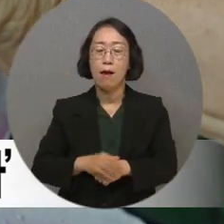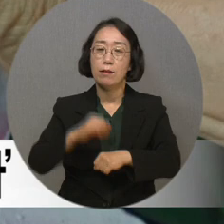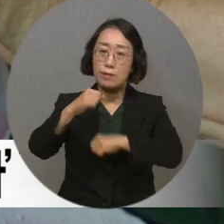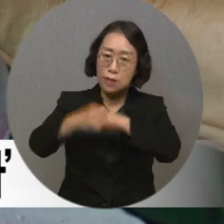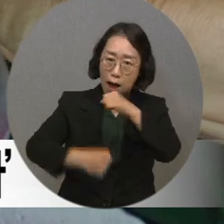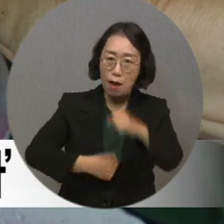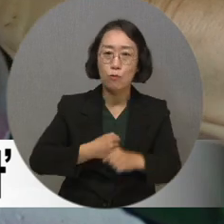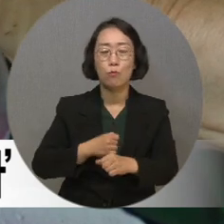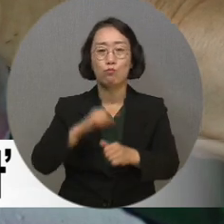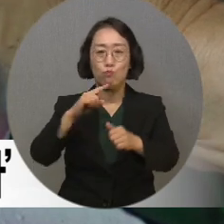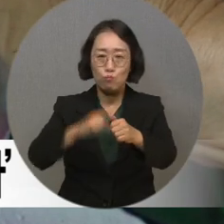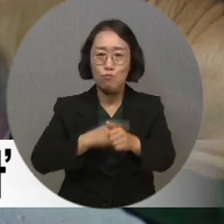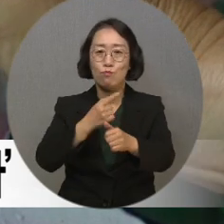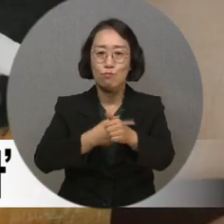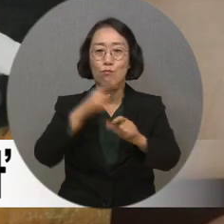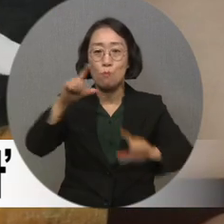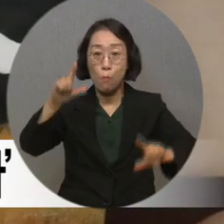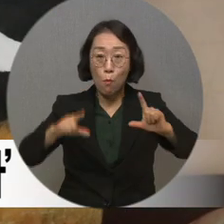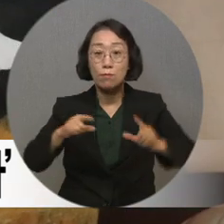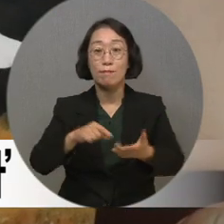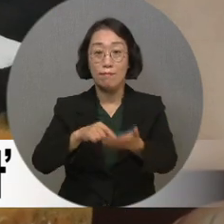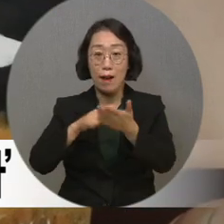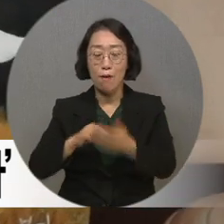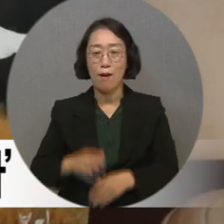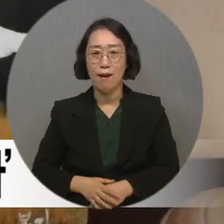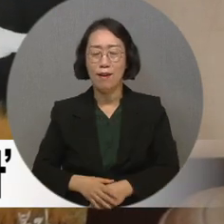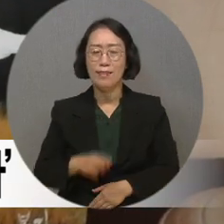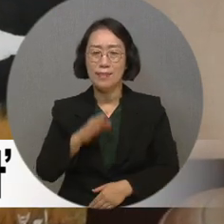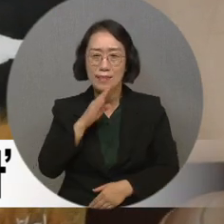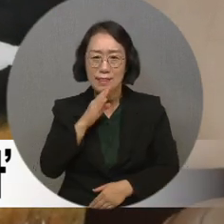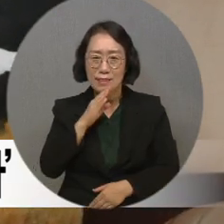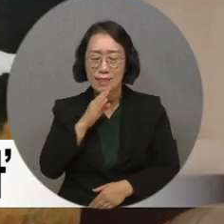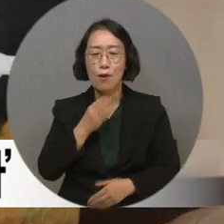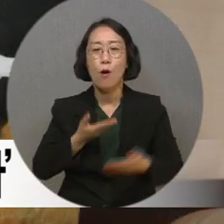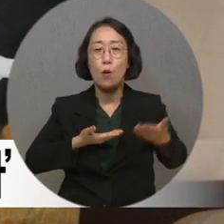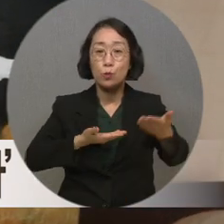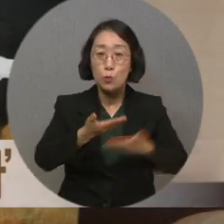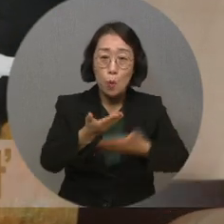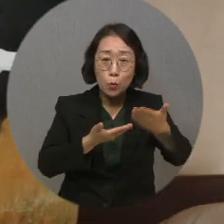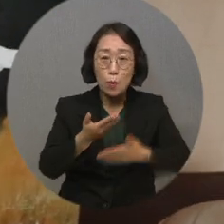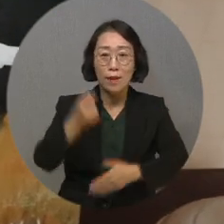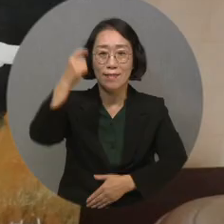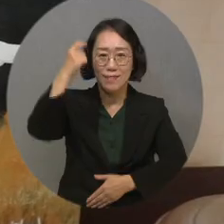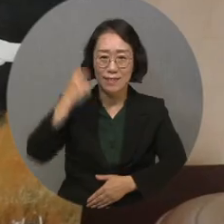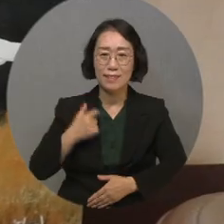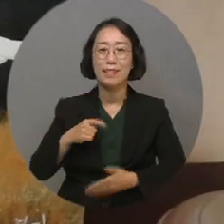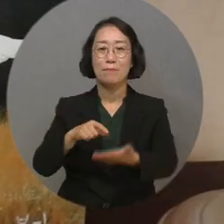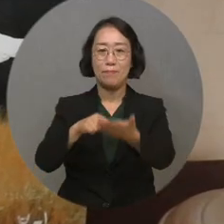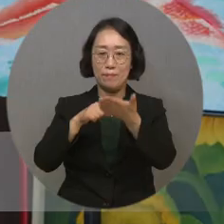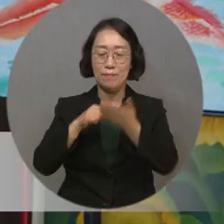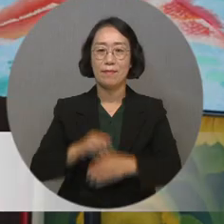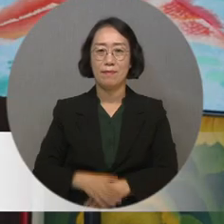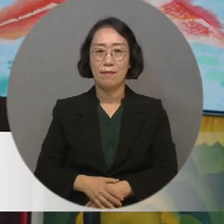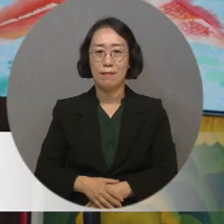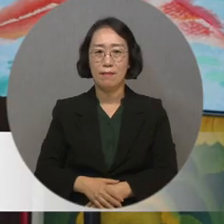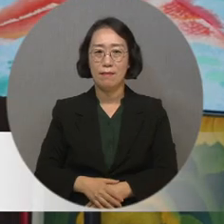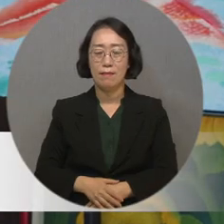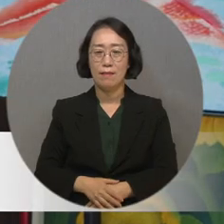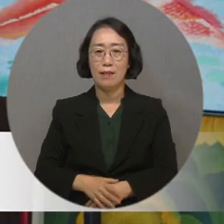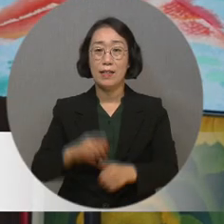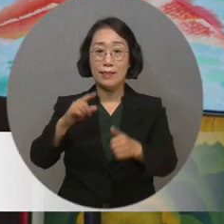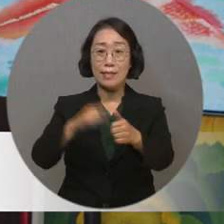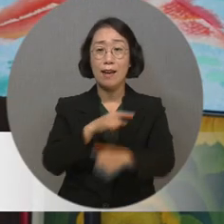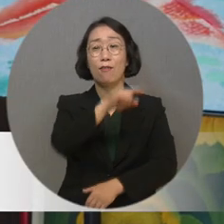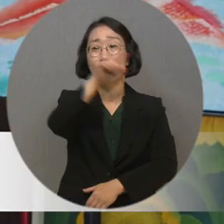또한 놓치지 않고 표현하며 자연과 진정으로 소통하는 모습을 보여줍니다. 자연